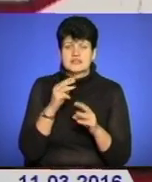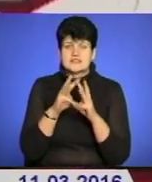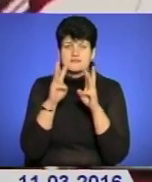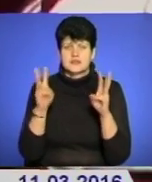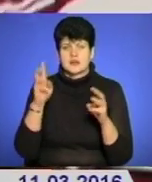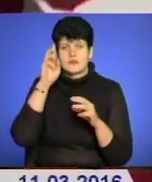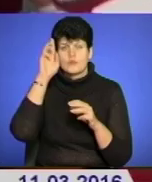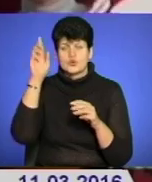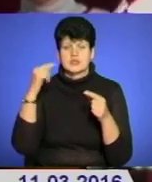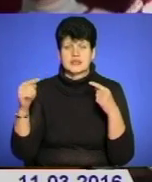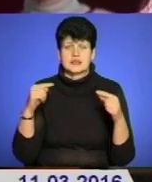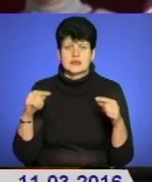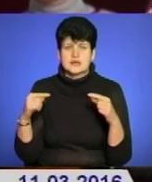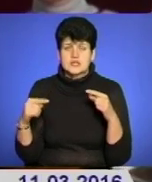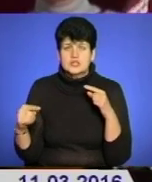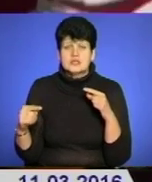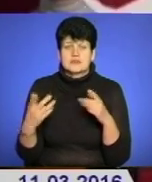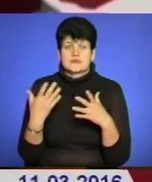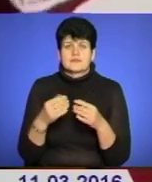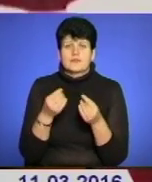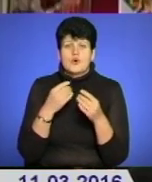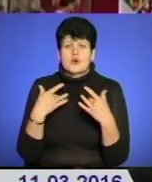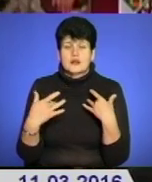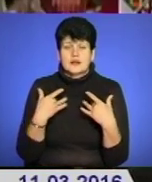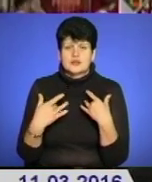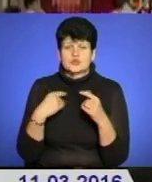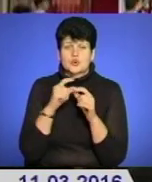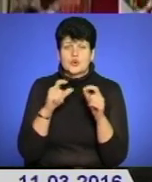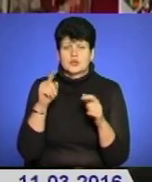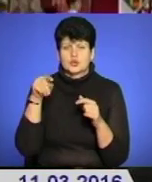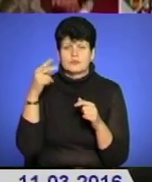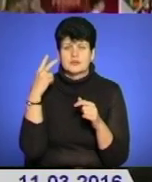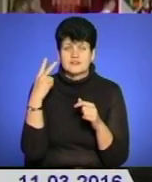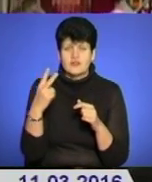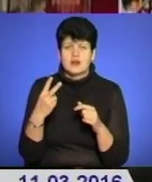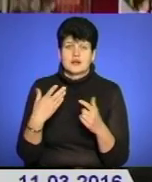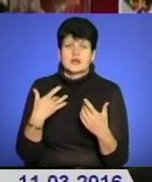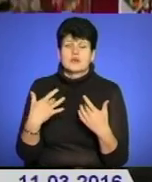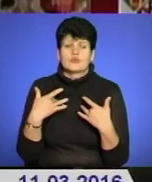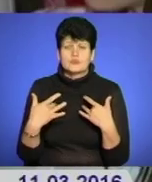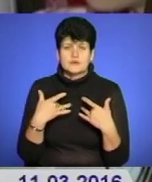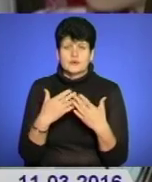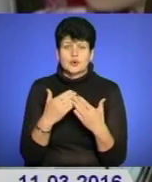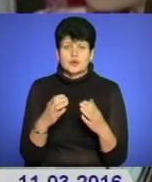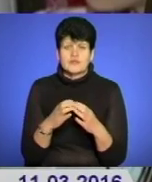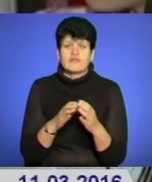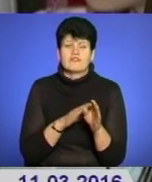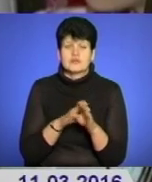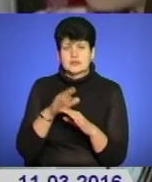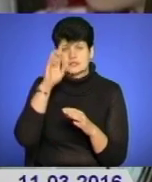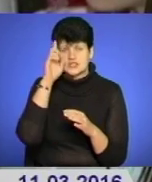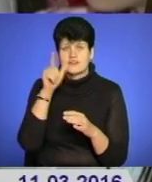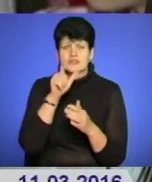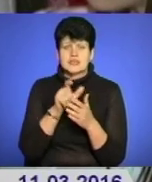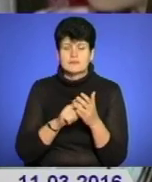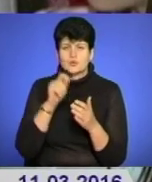інші. Симфонічний оркестр музичної школи номер 2 та усі творчі колективи Тернополя виконали державний гімн України «Ще